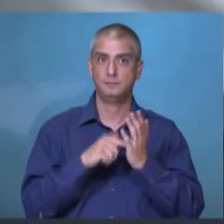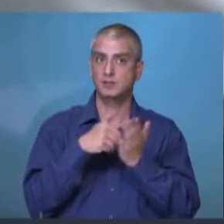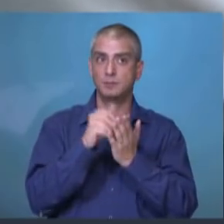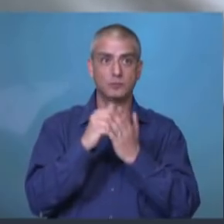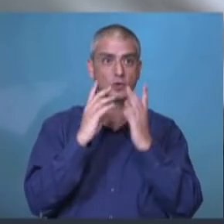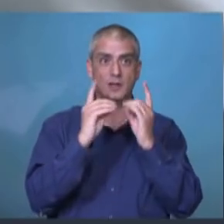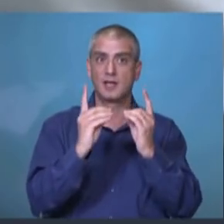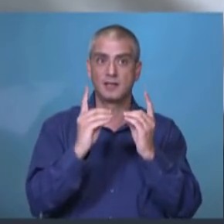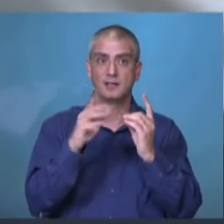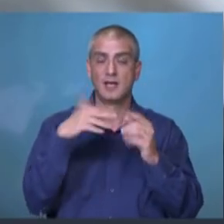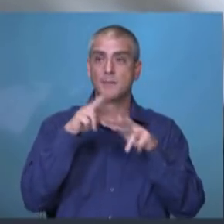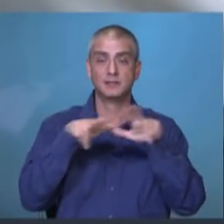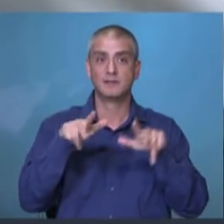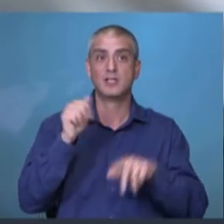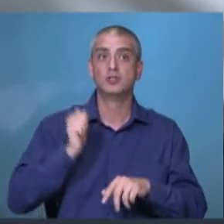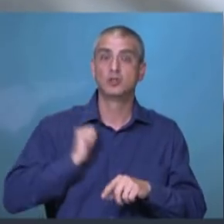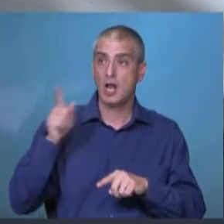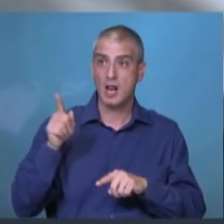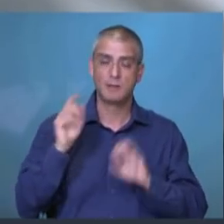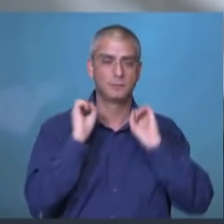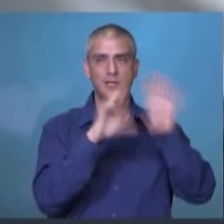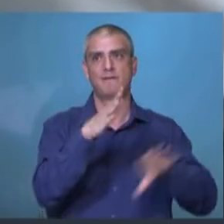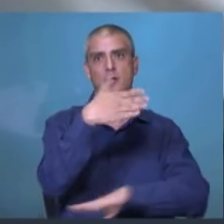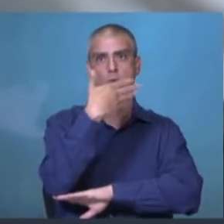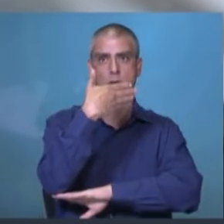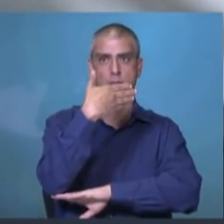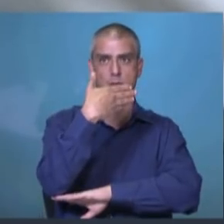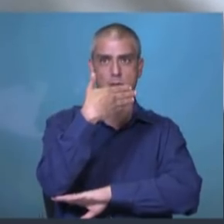הדרך יבצר מצב שהחיילים יפקירו את המדינה.